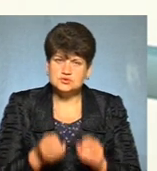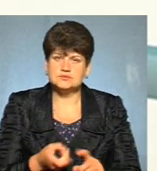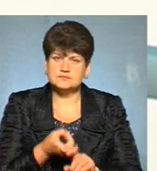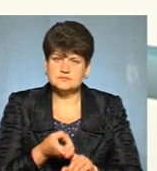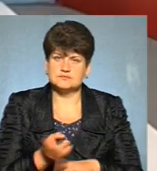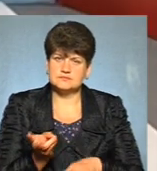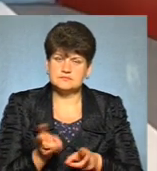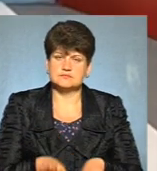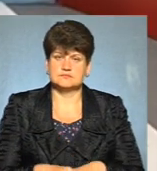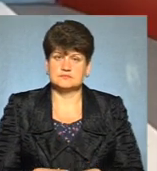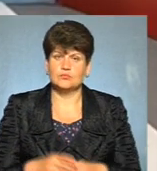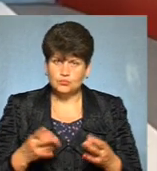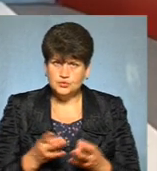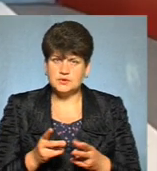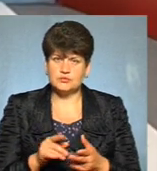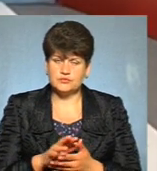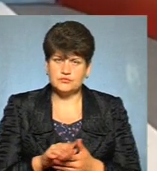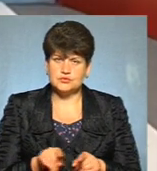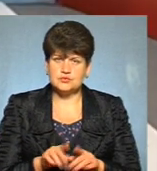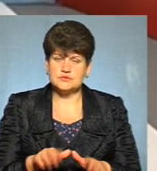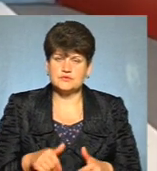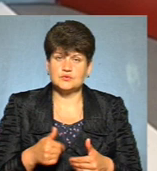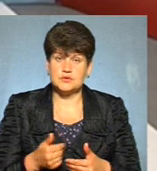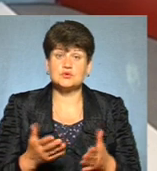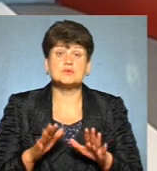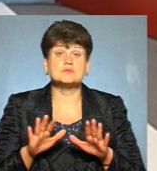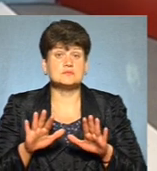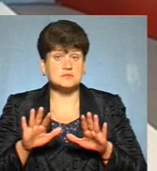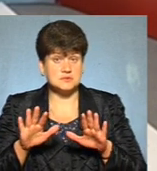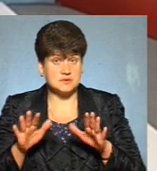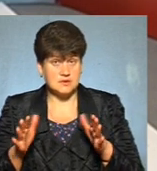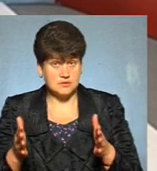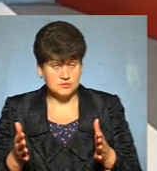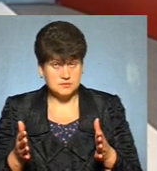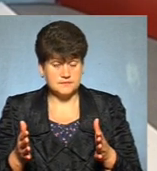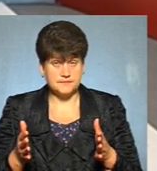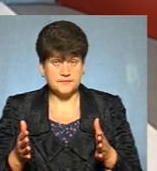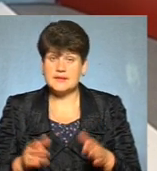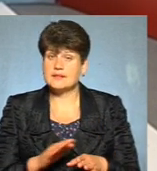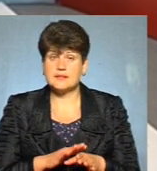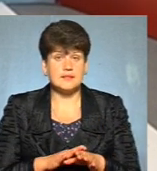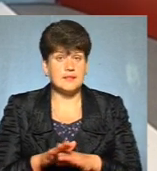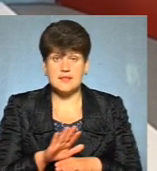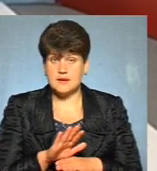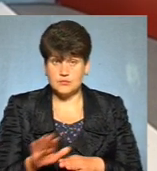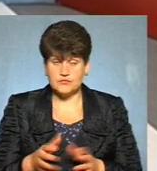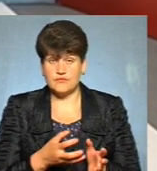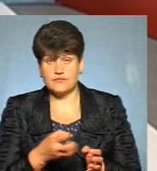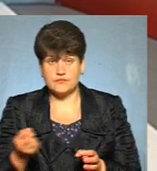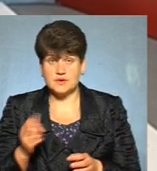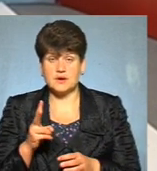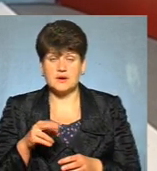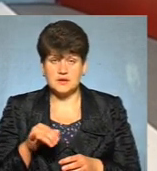борелії. Потрібно все одно звернутися до медиків? Якщо таке сталося, і не повністю видалили кліща, все рівно